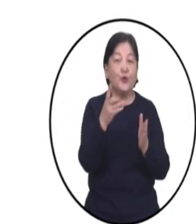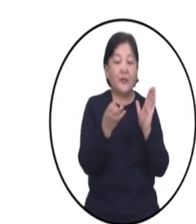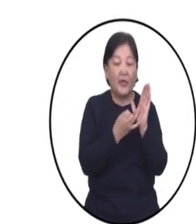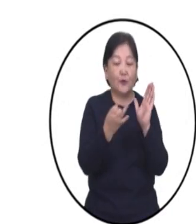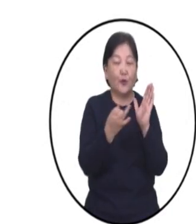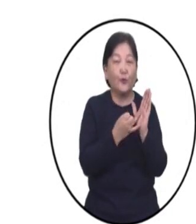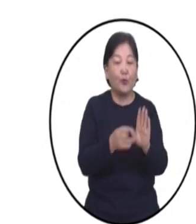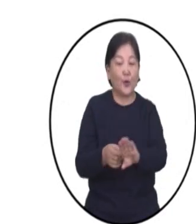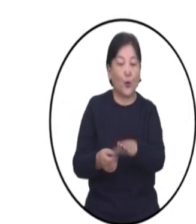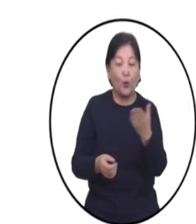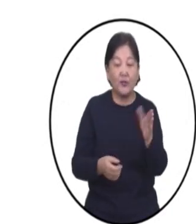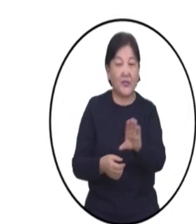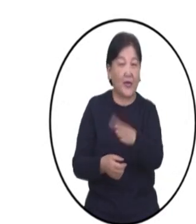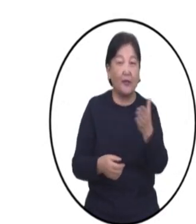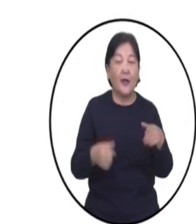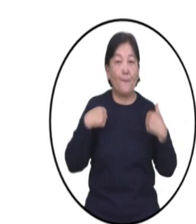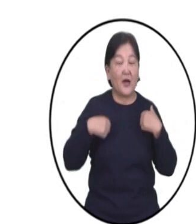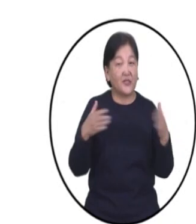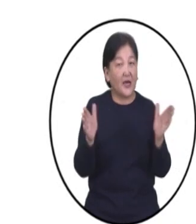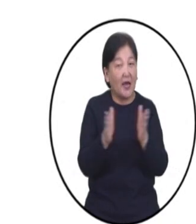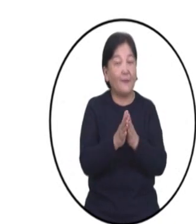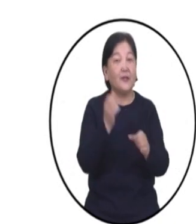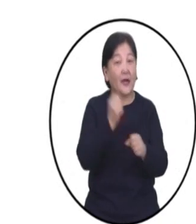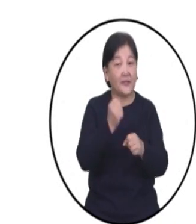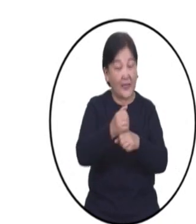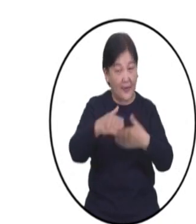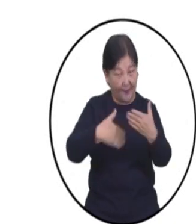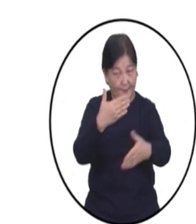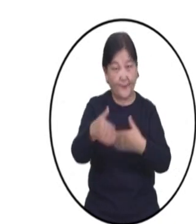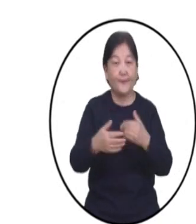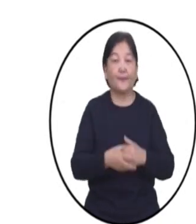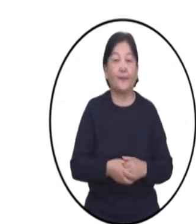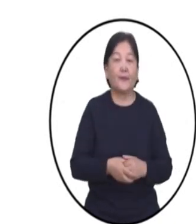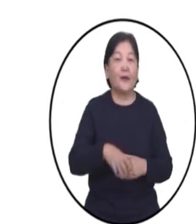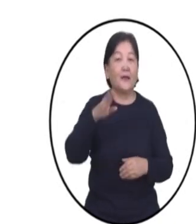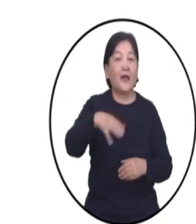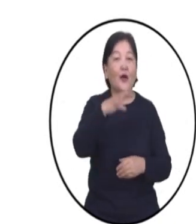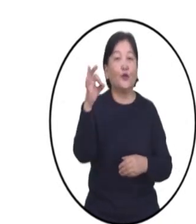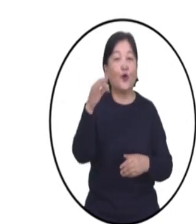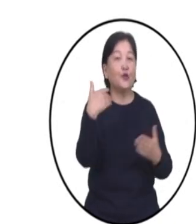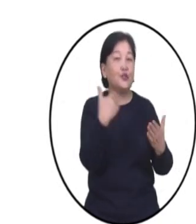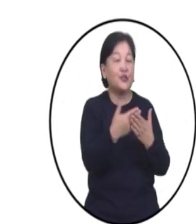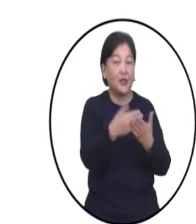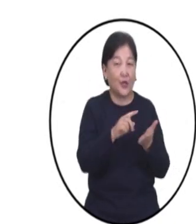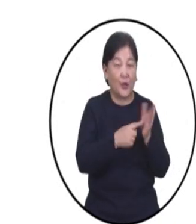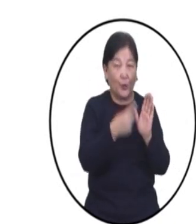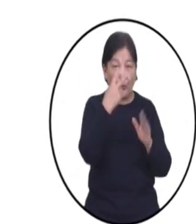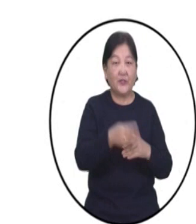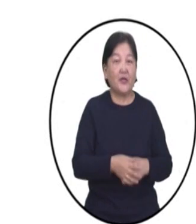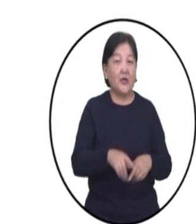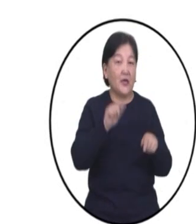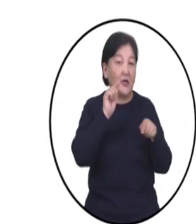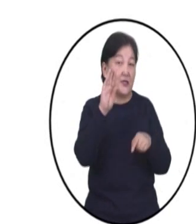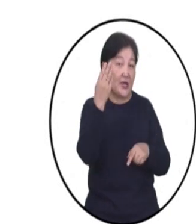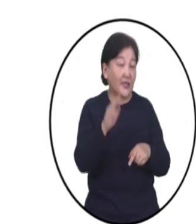хуудсыг гаргаад дагаад хамтраад ажиллаад яваарай. За, дараах бодлого жишээ бодлогыг хэдүүлээ авч үзье. Шалгалтанд бэлдэж